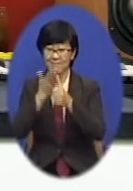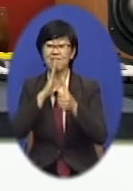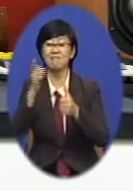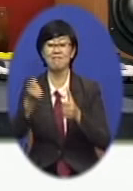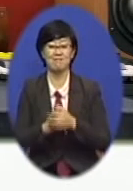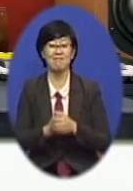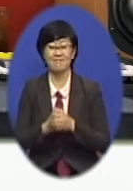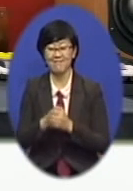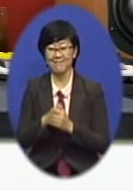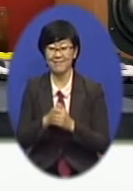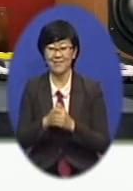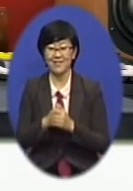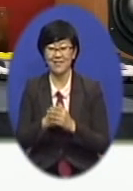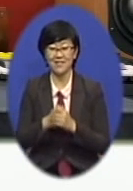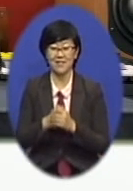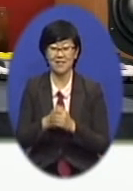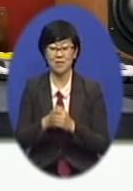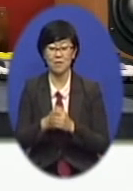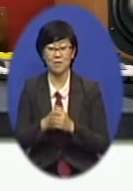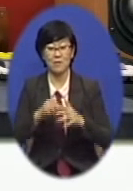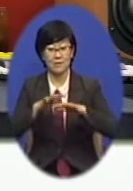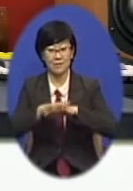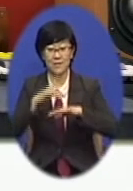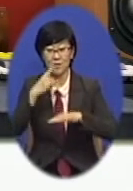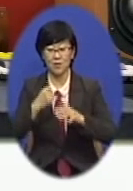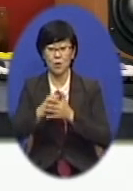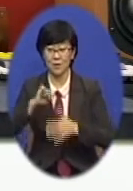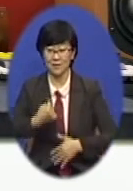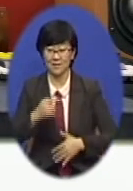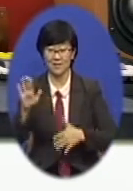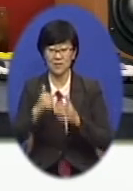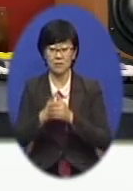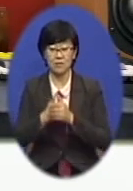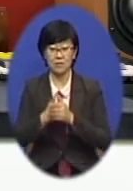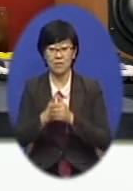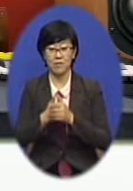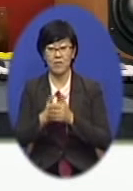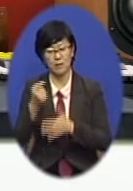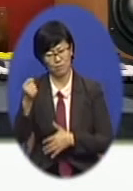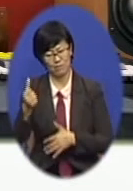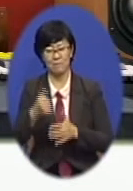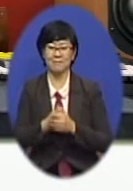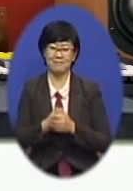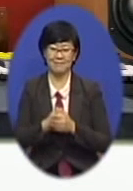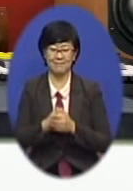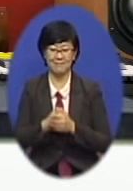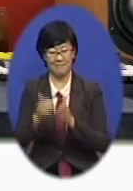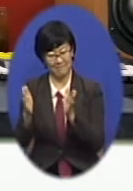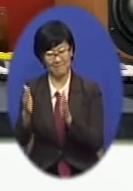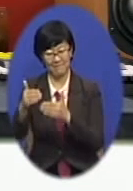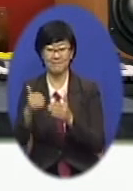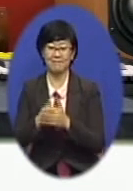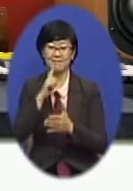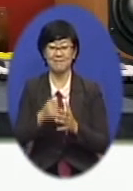잘 했어요. 예. 농사는 아유. 어머니 혼자 지시나요? 아니면 어떻게? 아이 조금인데 뭐. 아 조금이라도. 조금,